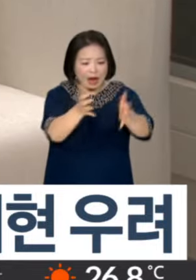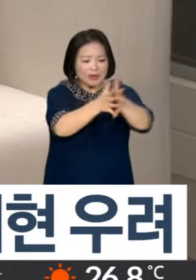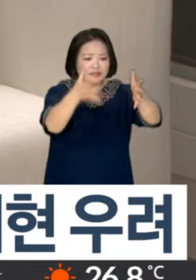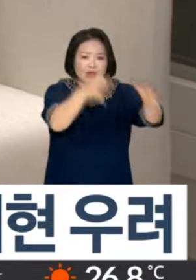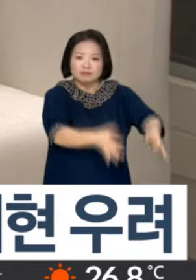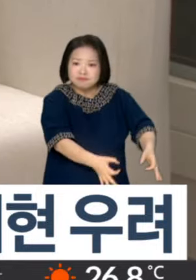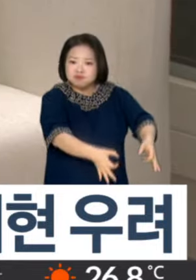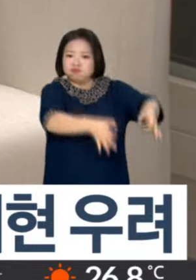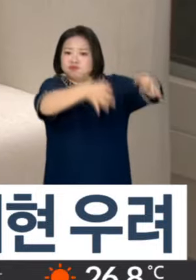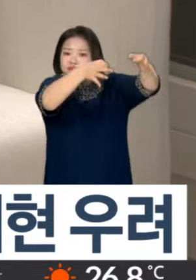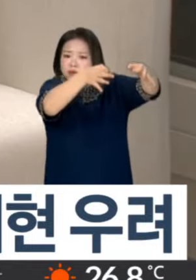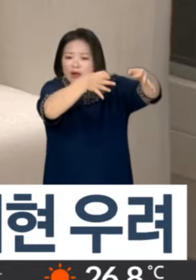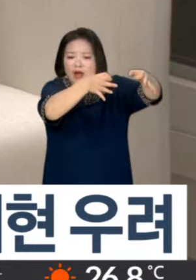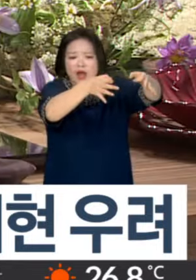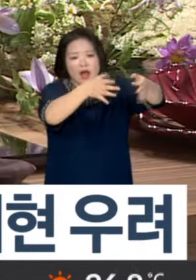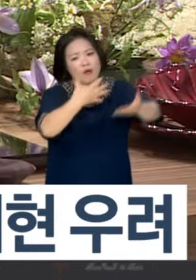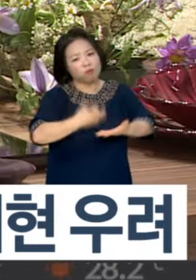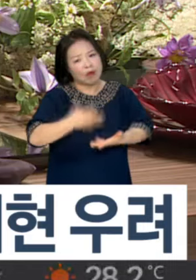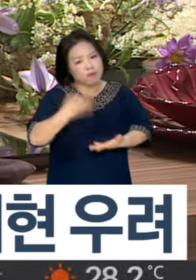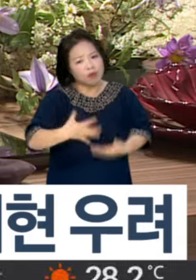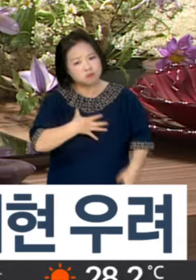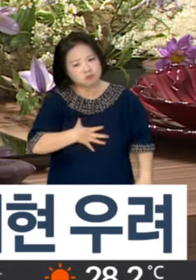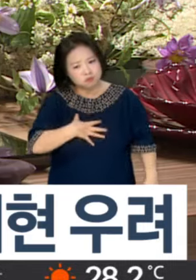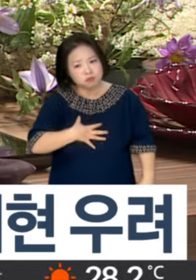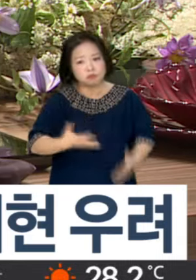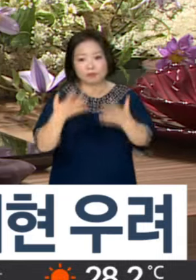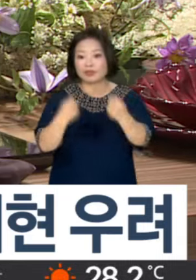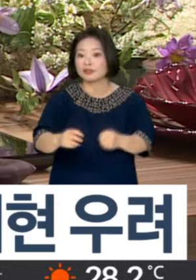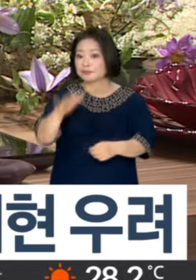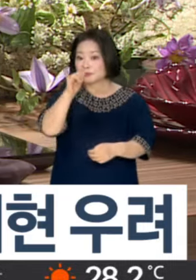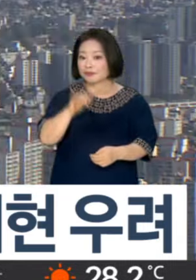이어져 집값까지 끌어올릴 우려가 있기 때문입니다.